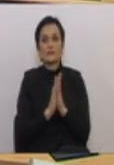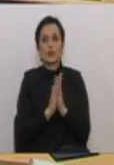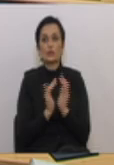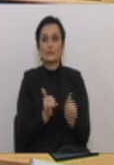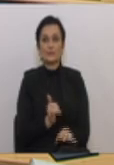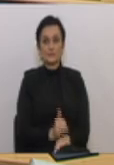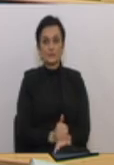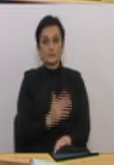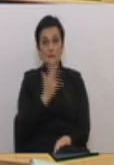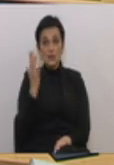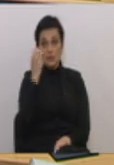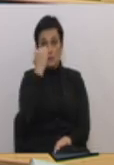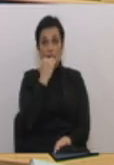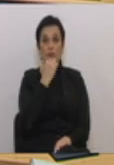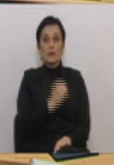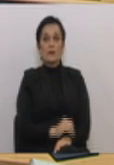დიდი მადლობა.